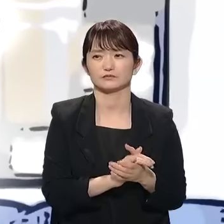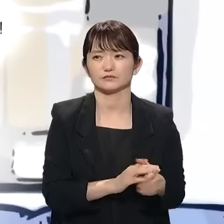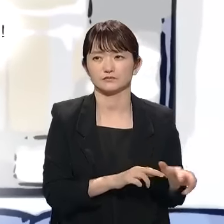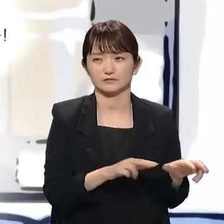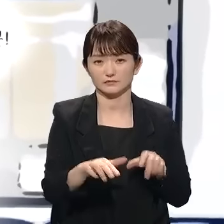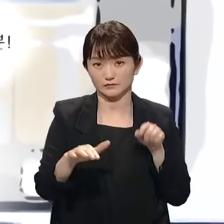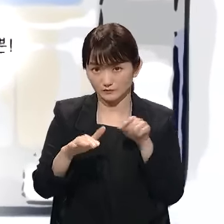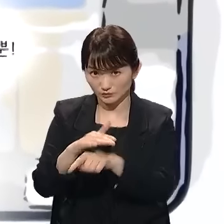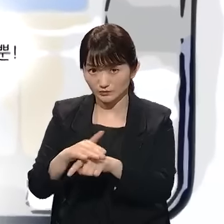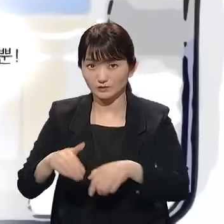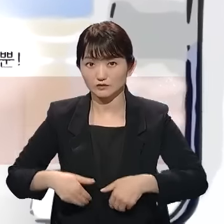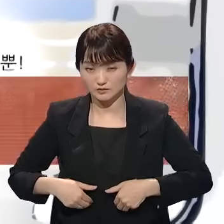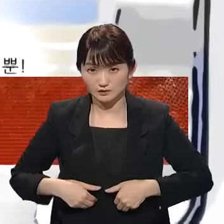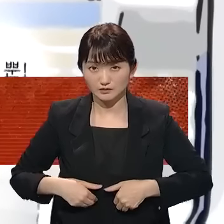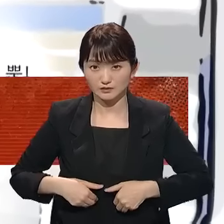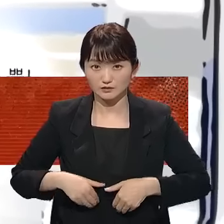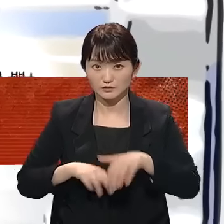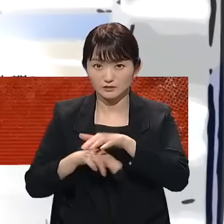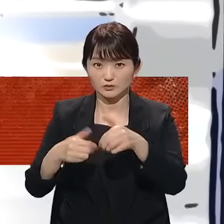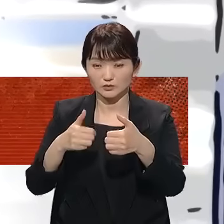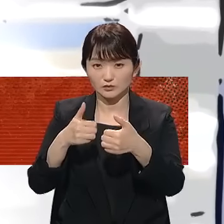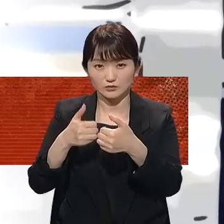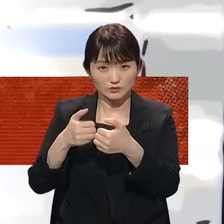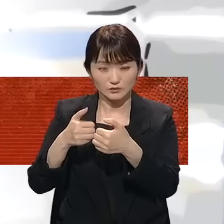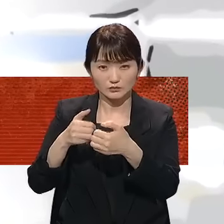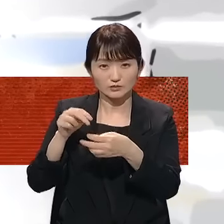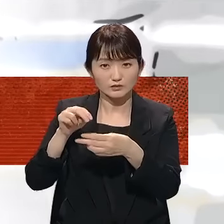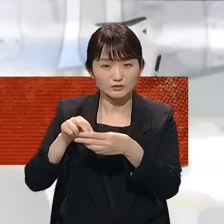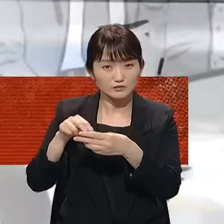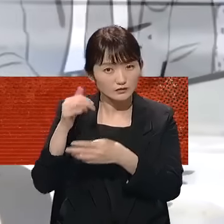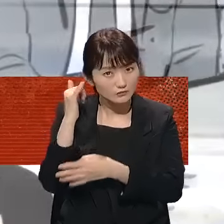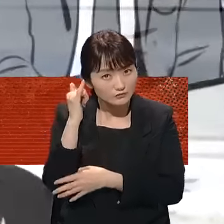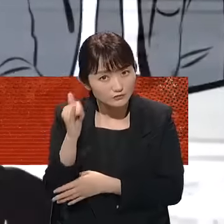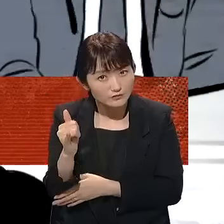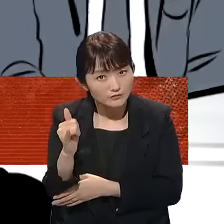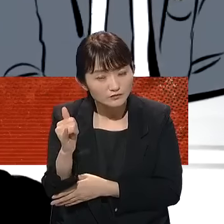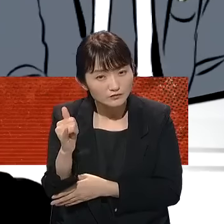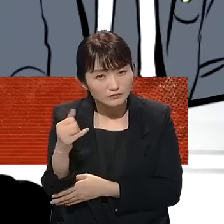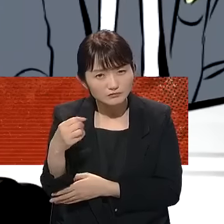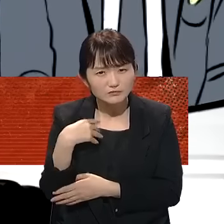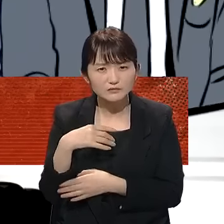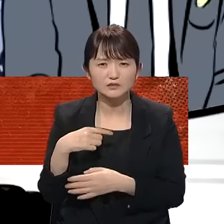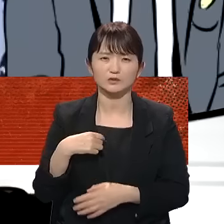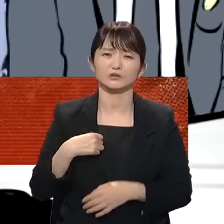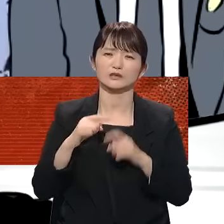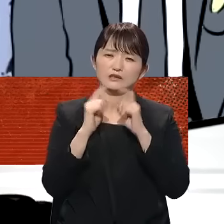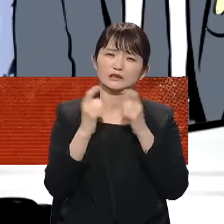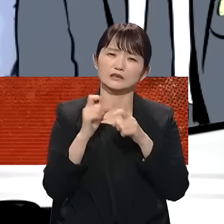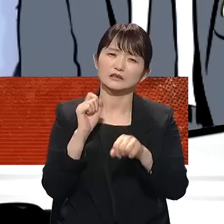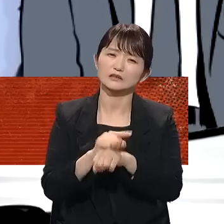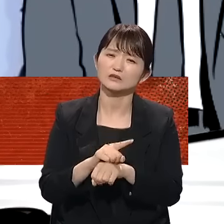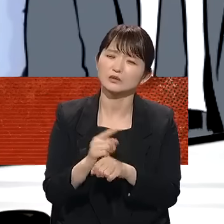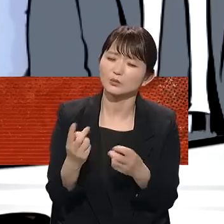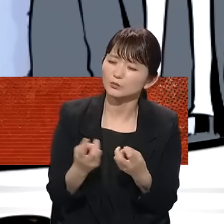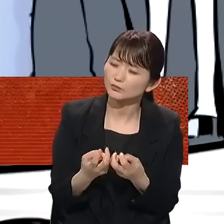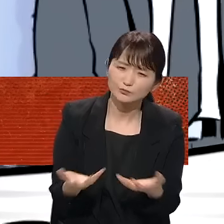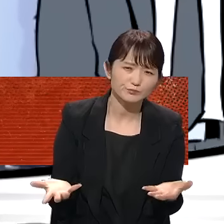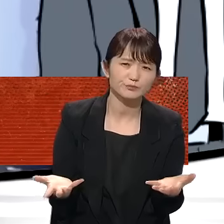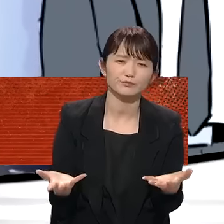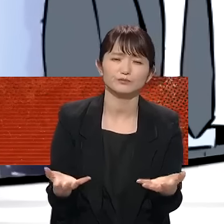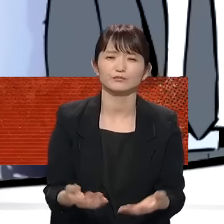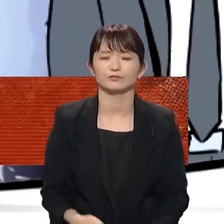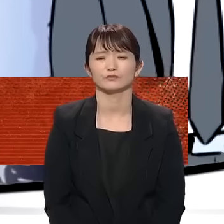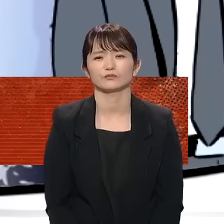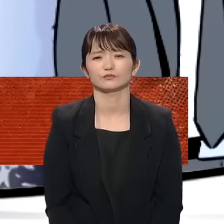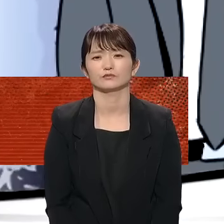것 같아서 지하철 고객센터에 문의했지만 고객센터에서는 옷은 개인의 개성이라서 조치를 취할 수 없다, 이런 답변을